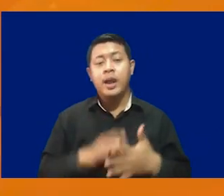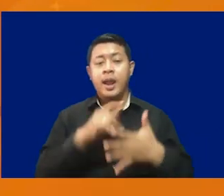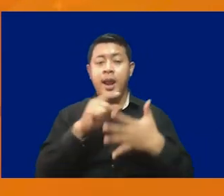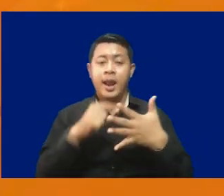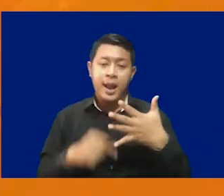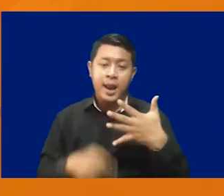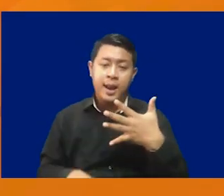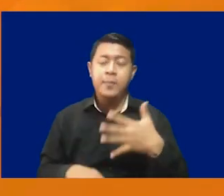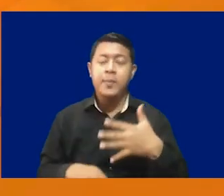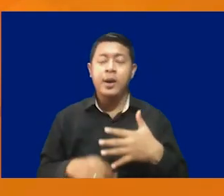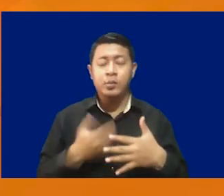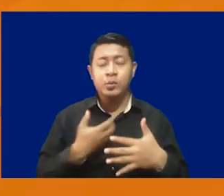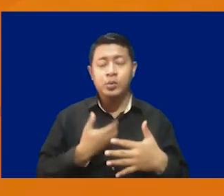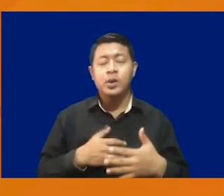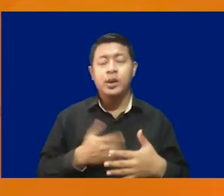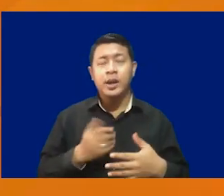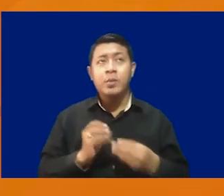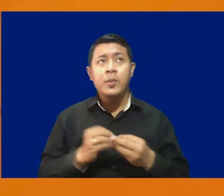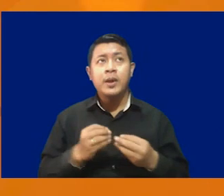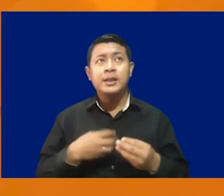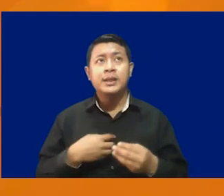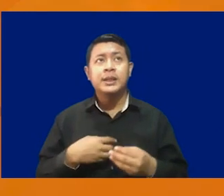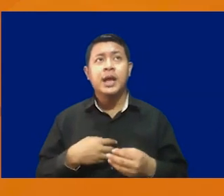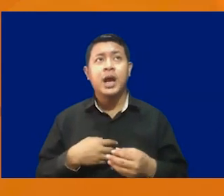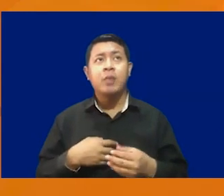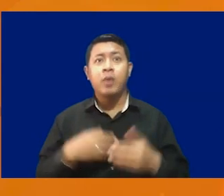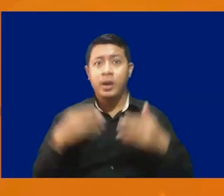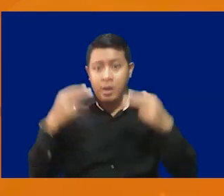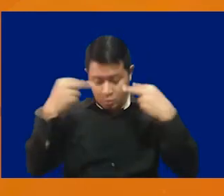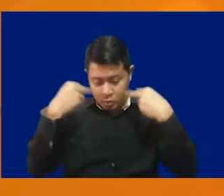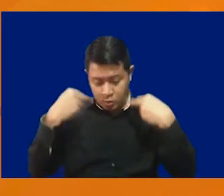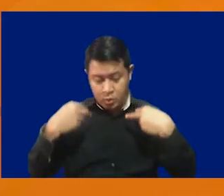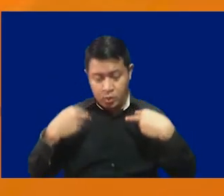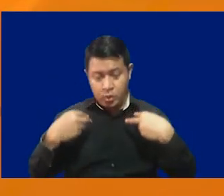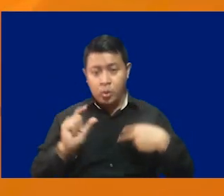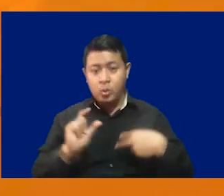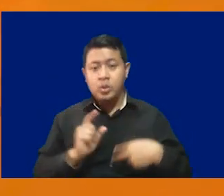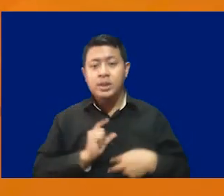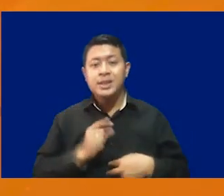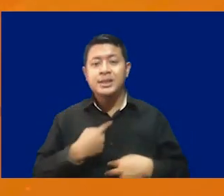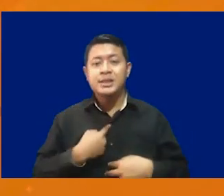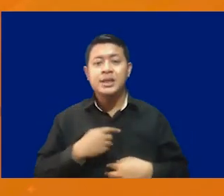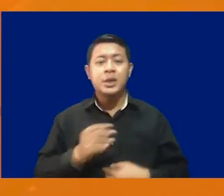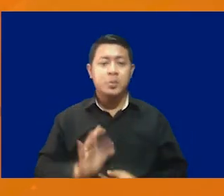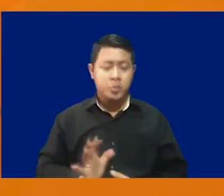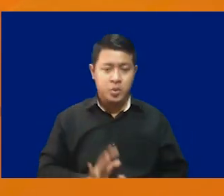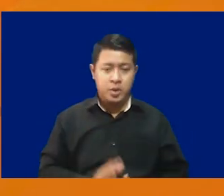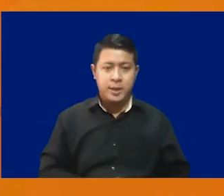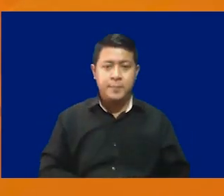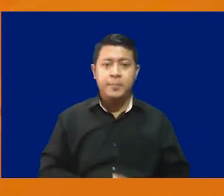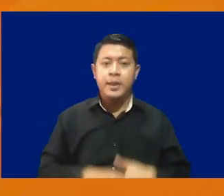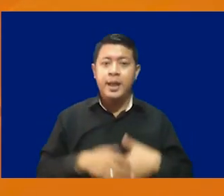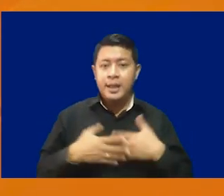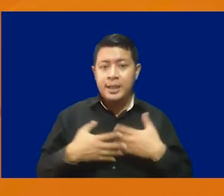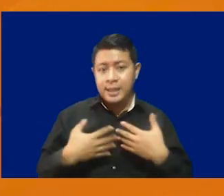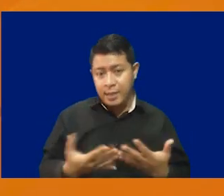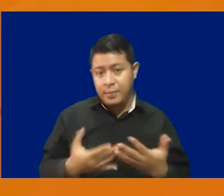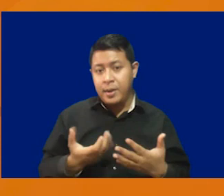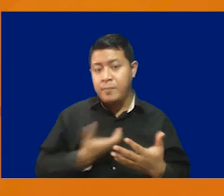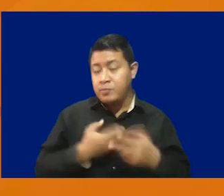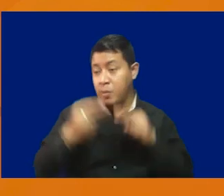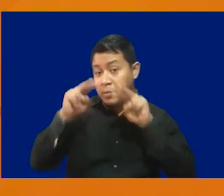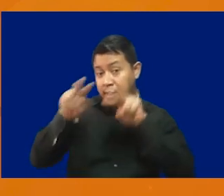banyak kebutuhan, yang terutama 5 kebutuhan yang sudah dijelaskan, membuat kita nggak cuma memperhatikan kebutuhan itu untuk diri kita sendiri juga